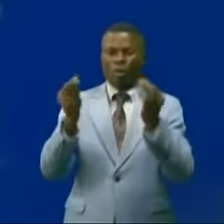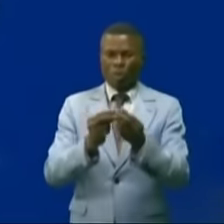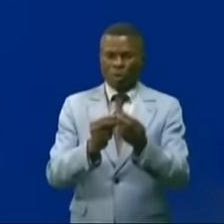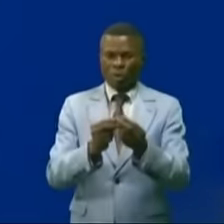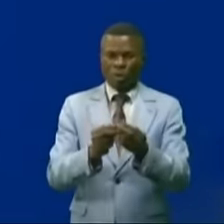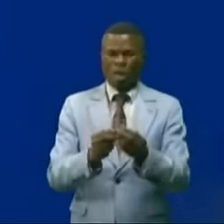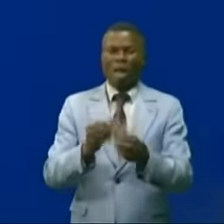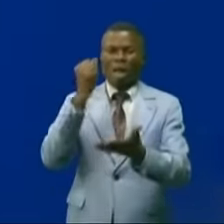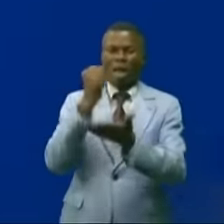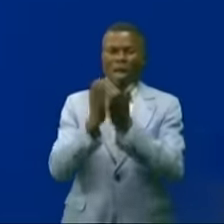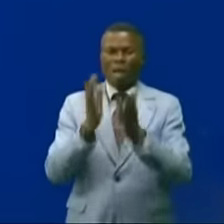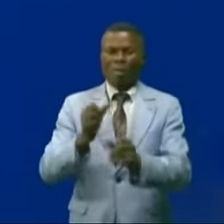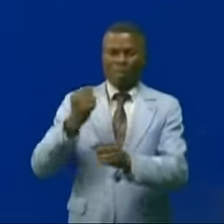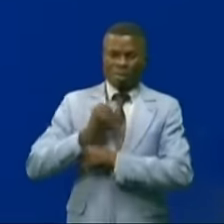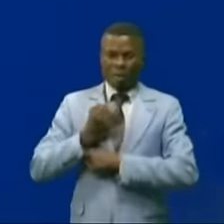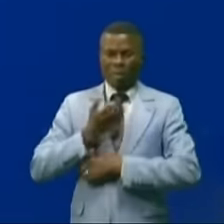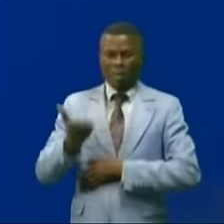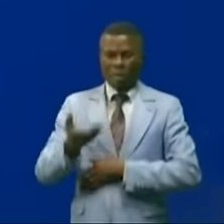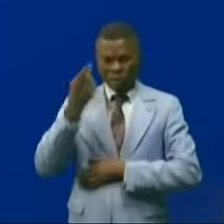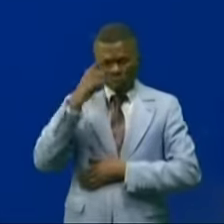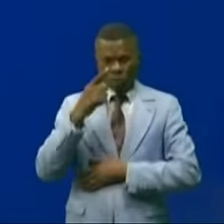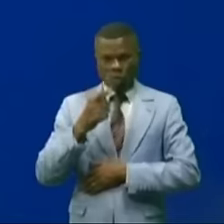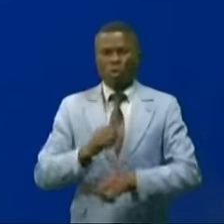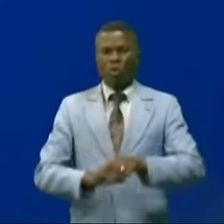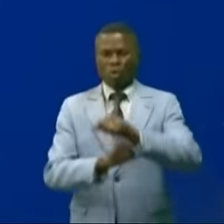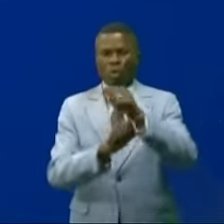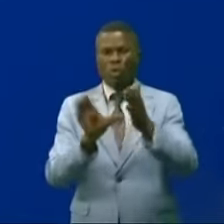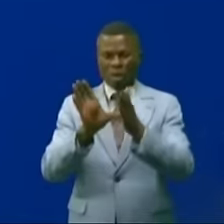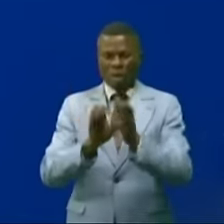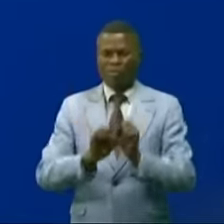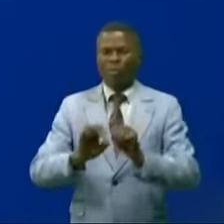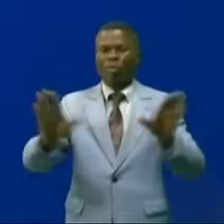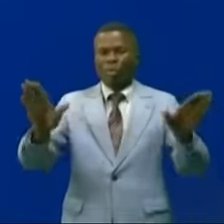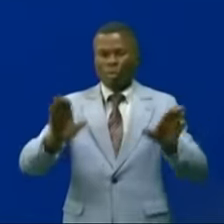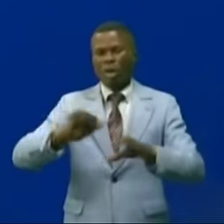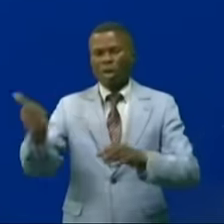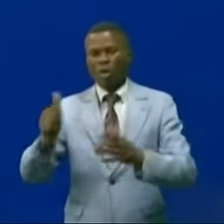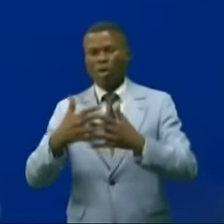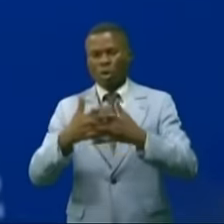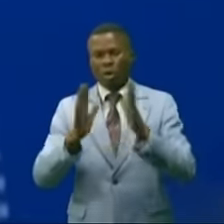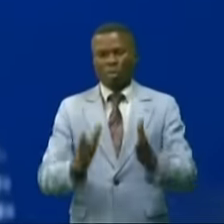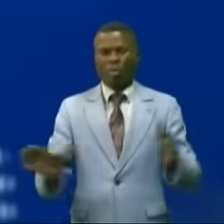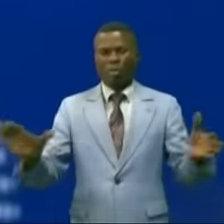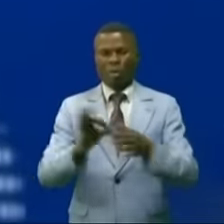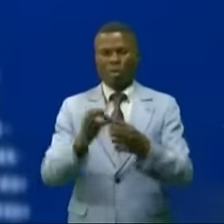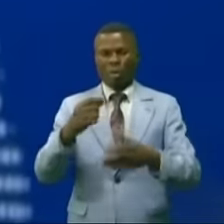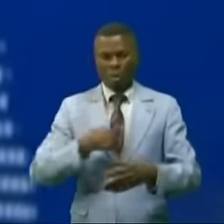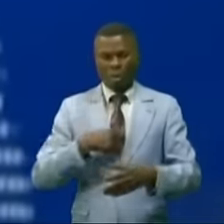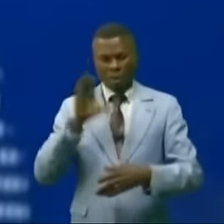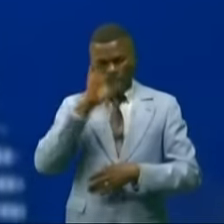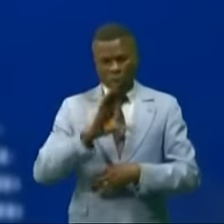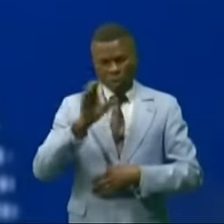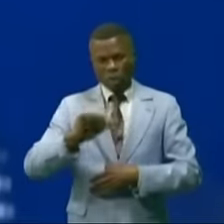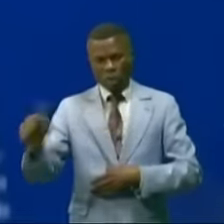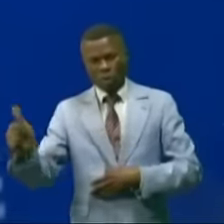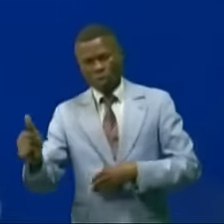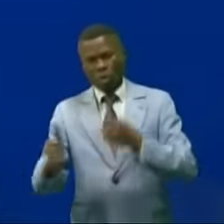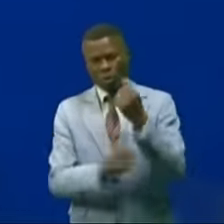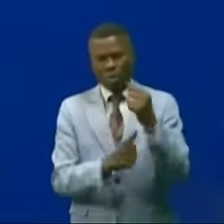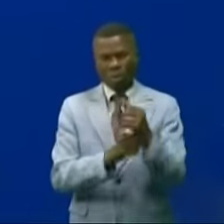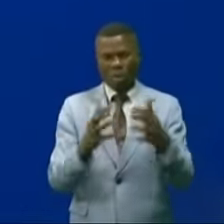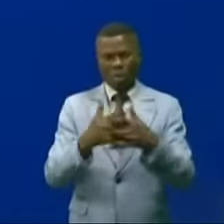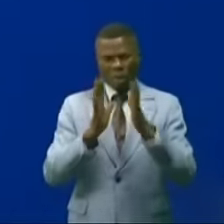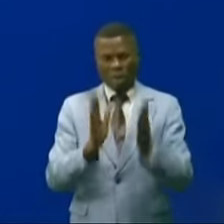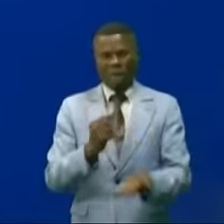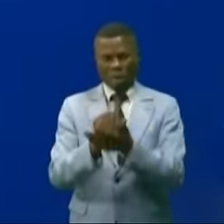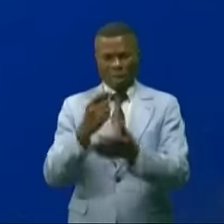du Canada, les femmes d'exception, pour la finalité de ce film, mais aussi d'autres partenaires qui se sont joints et trouver d'autres éventuels partenaires qui peuvent